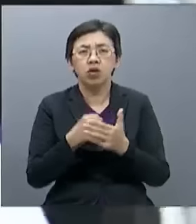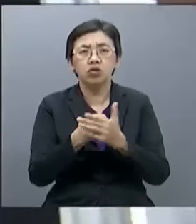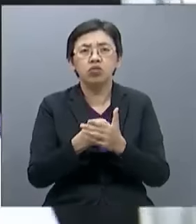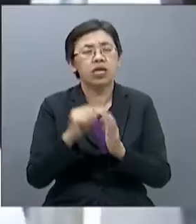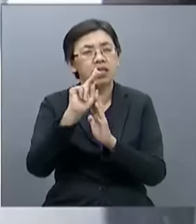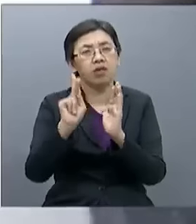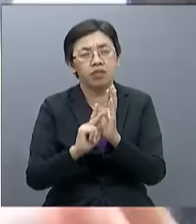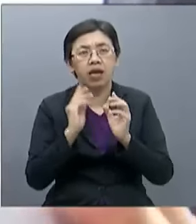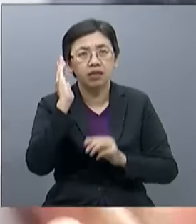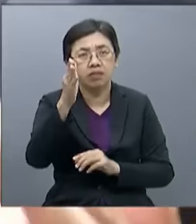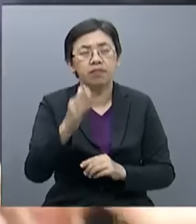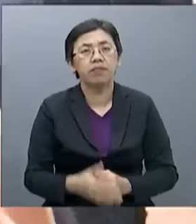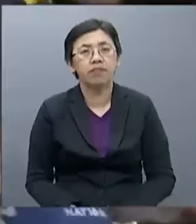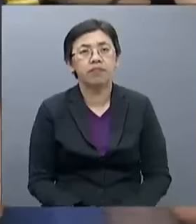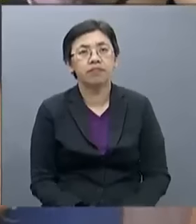ค่ะ